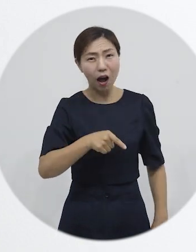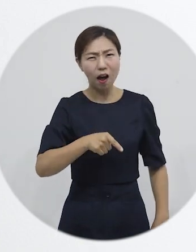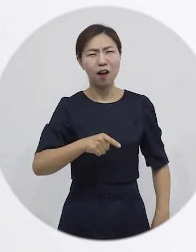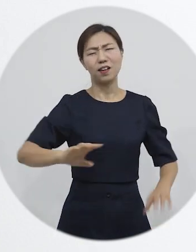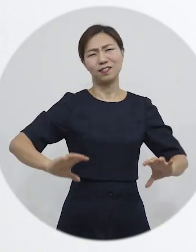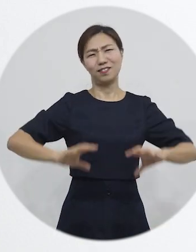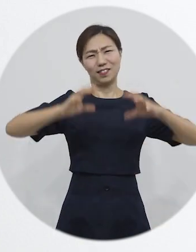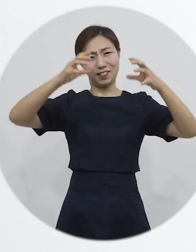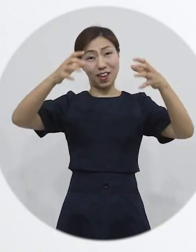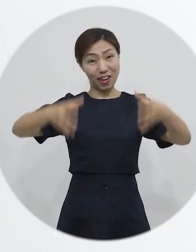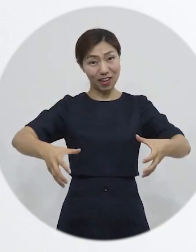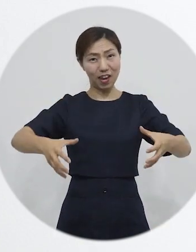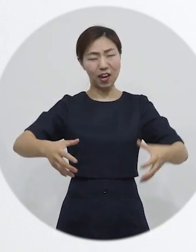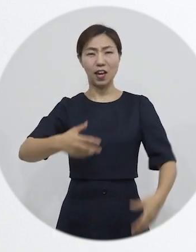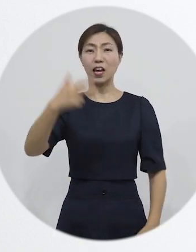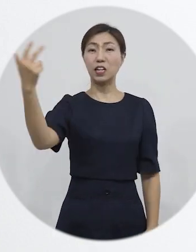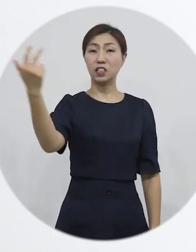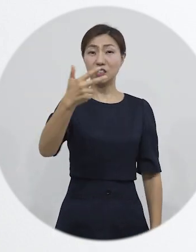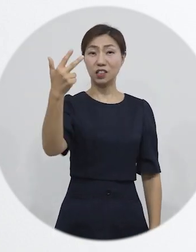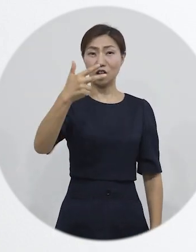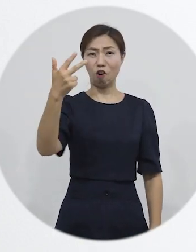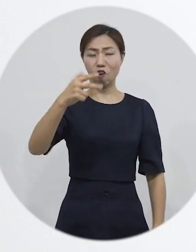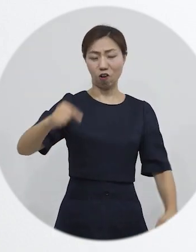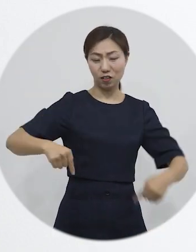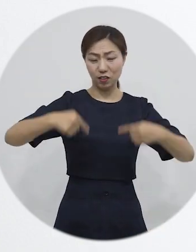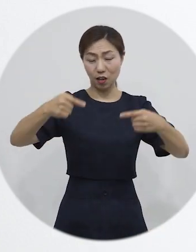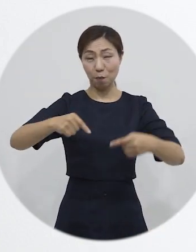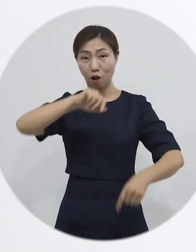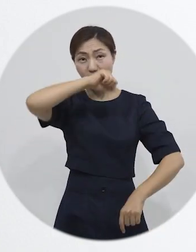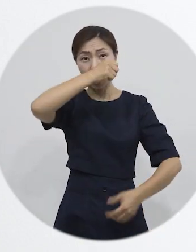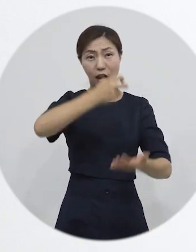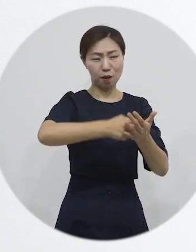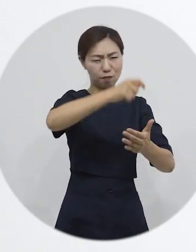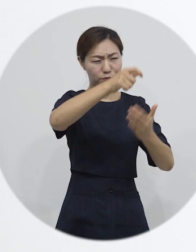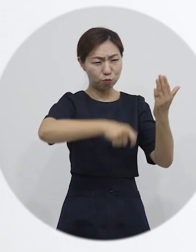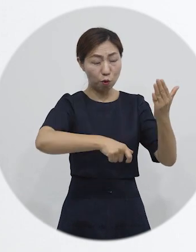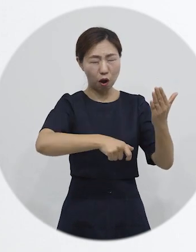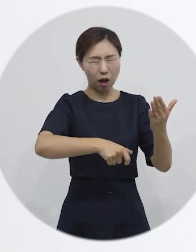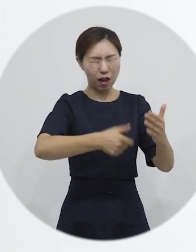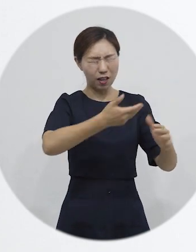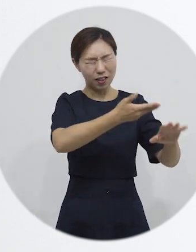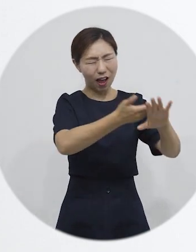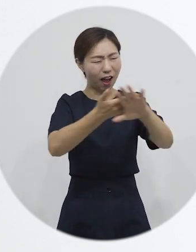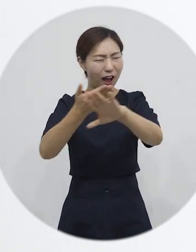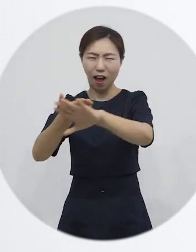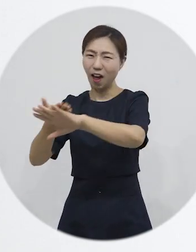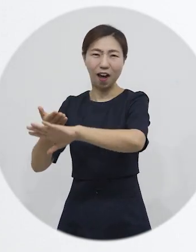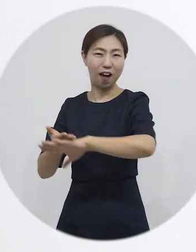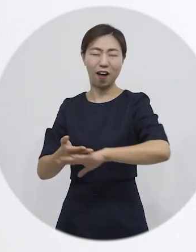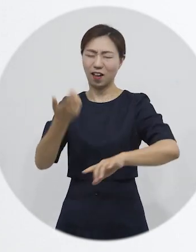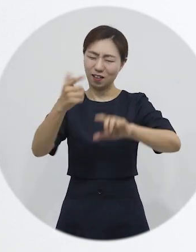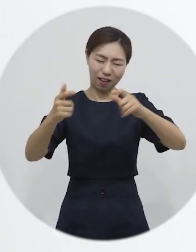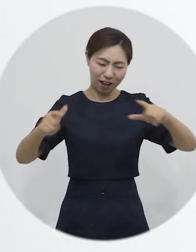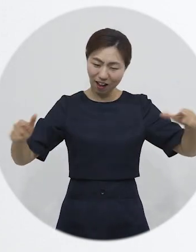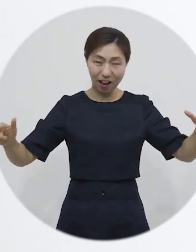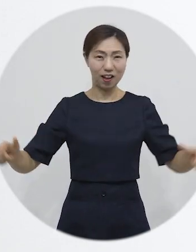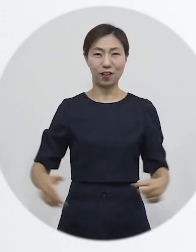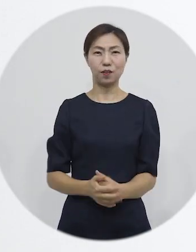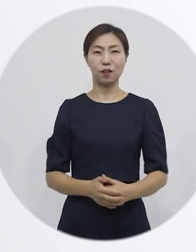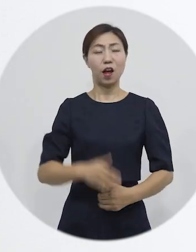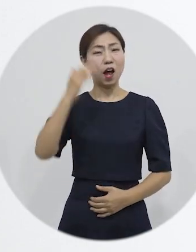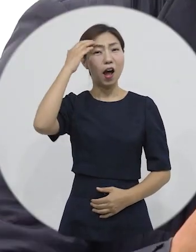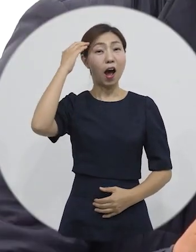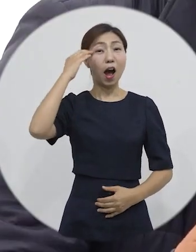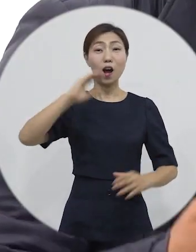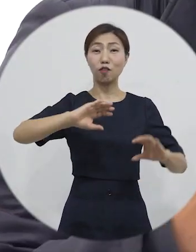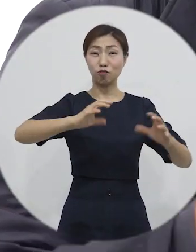전 세계적으로 하고 있는 7천여 개 참여예산제의 사례 중에서 똑같은 건 단 하나도 없습니다. 그건 우리나라로 와도